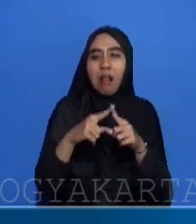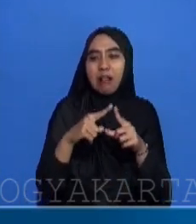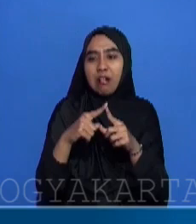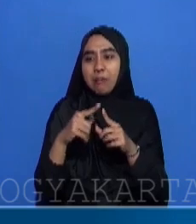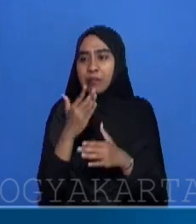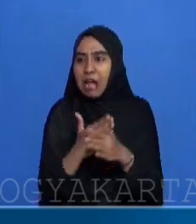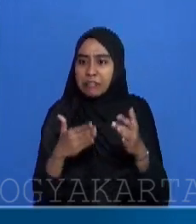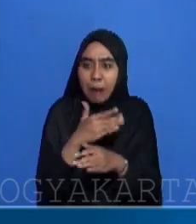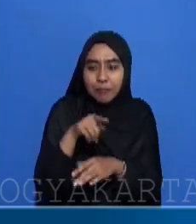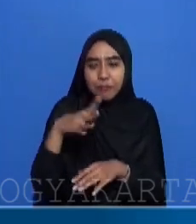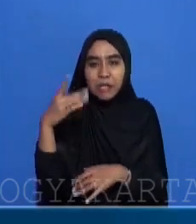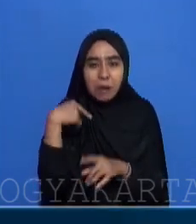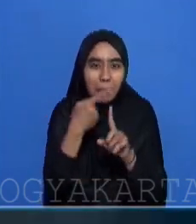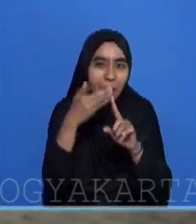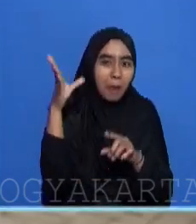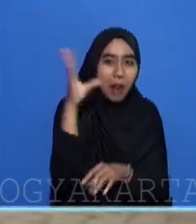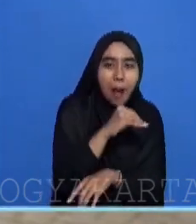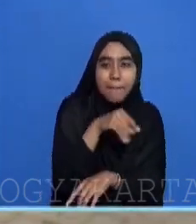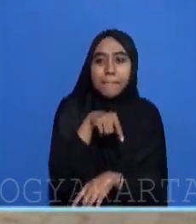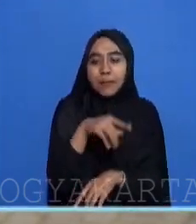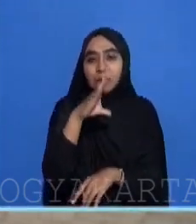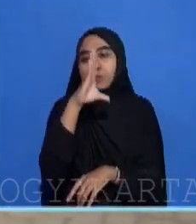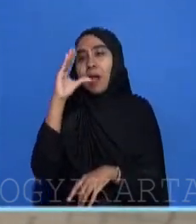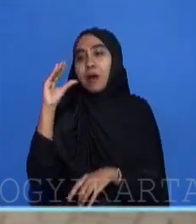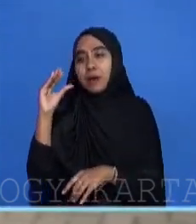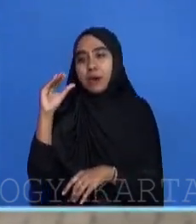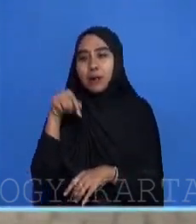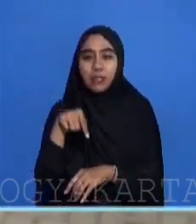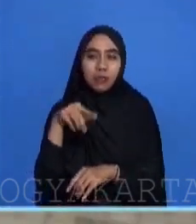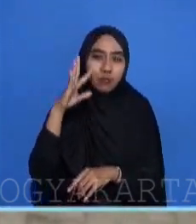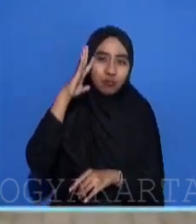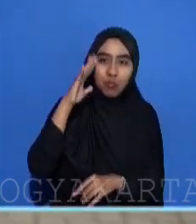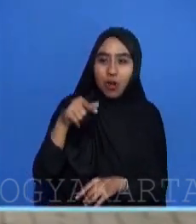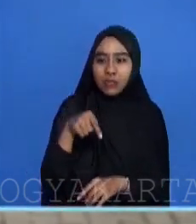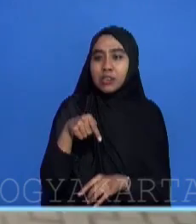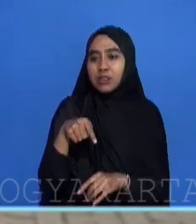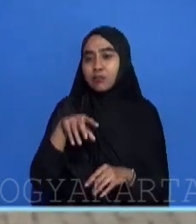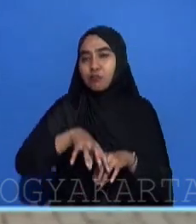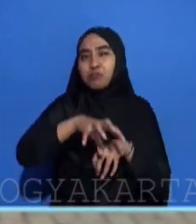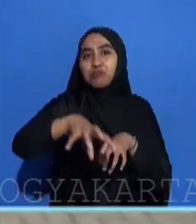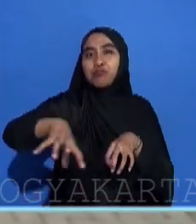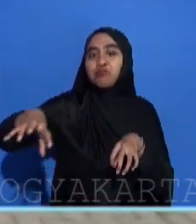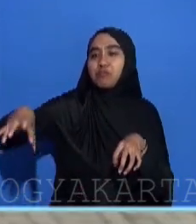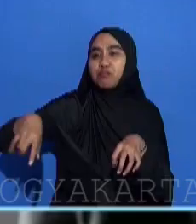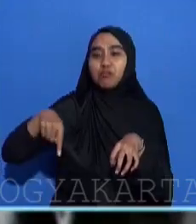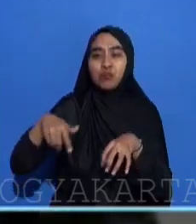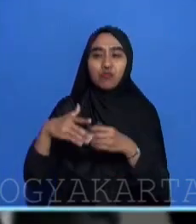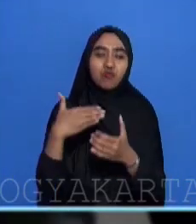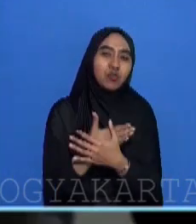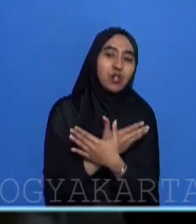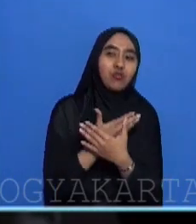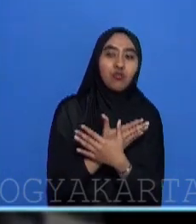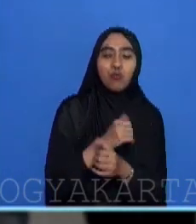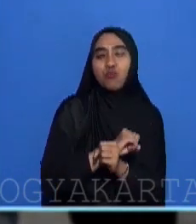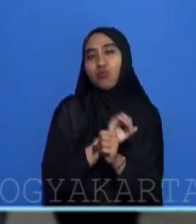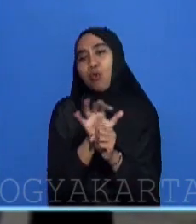malam hingga matahari terbit. Petugas yang melaksanakan Blue Light Patrol tersebar di seluruh wilayah, mulai dari Gunung Kidul, Kulon